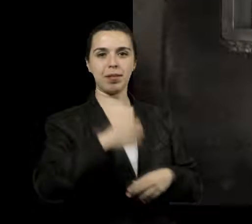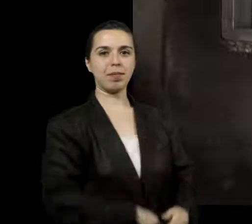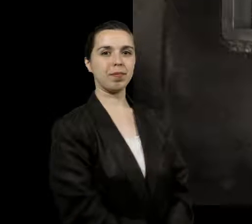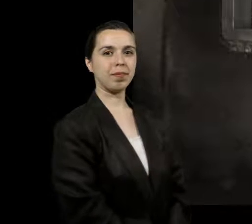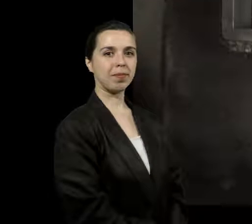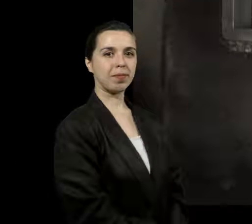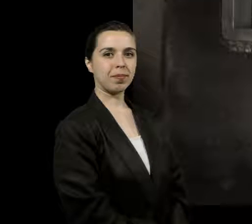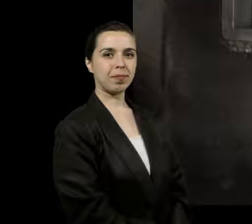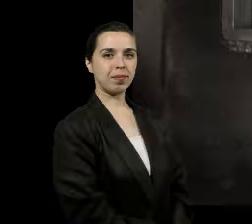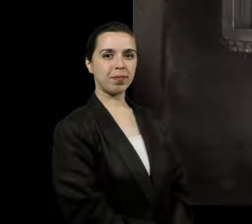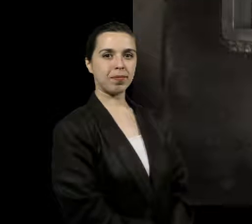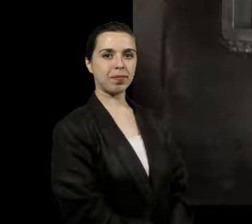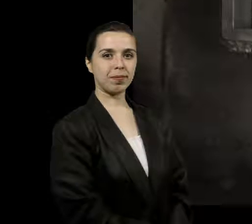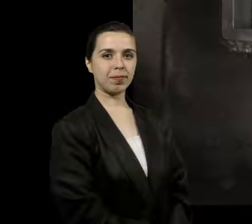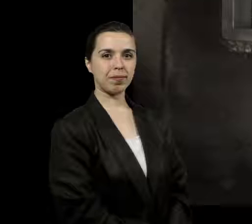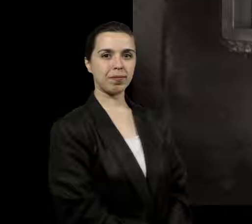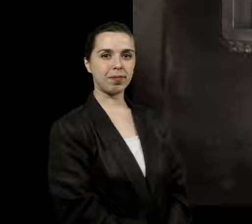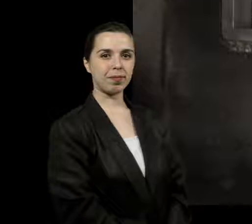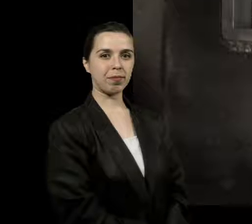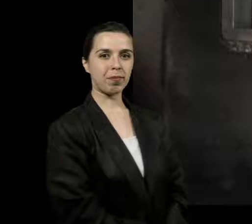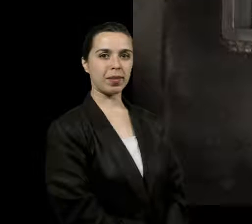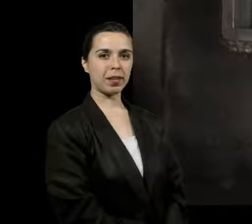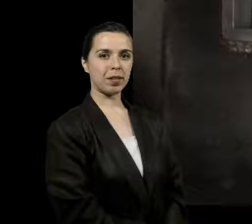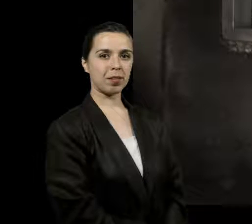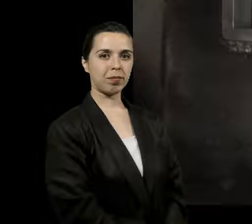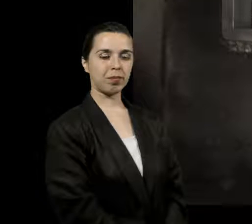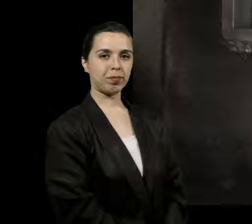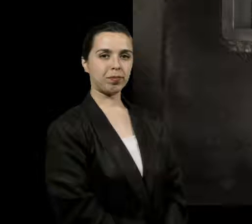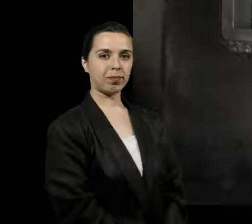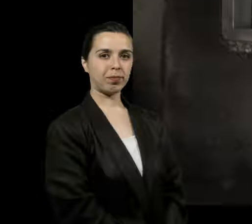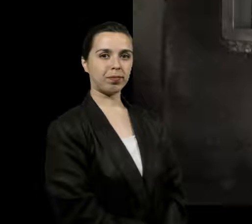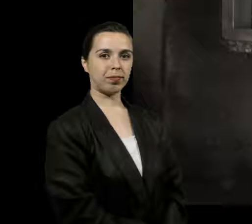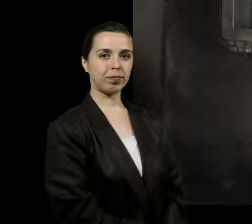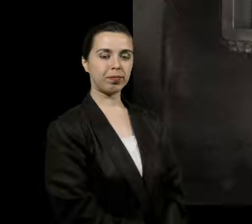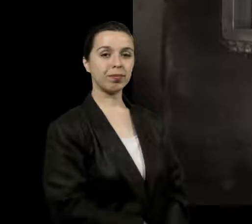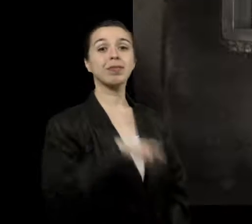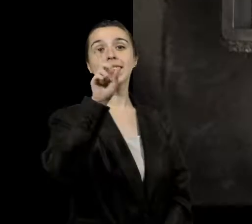El marc, la trepa, la placa, el tap per premsar.